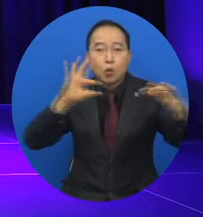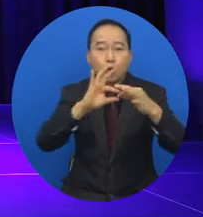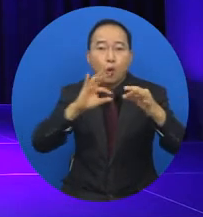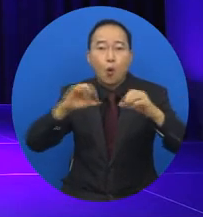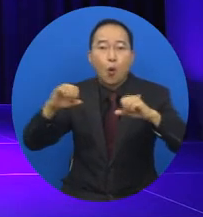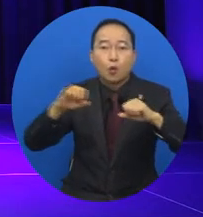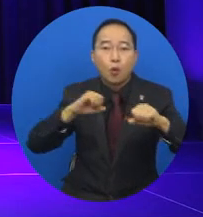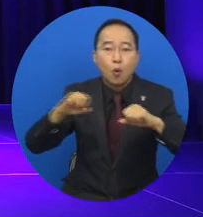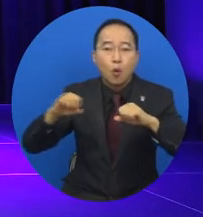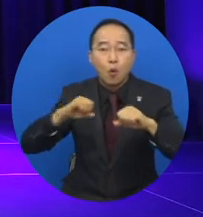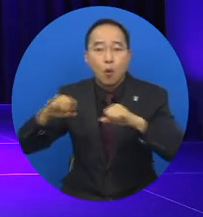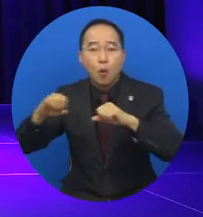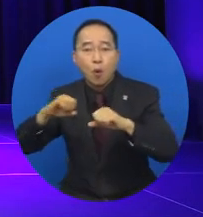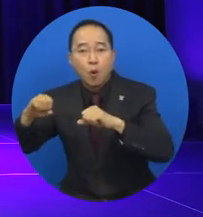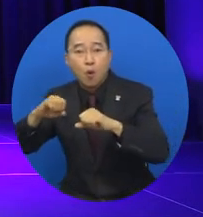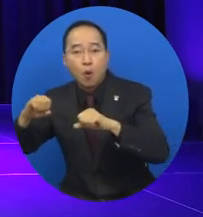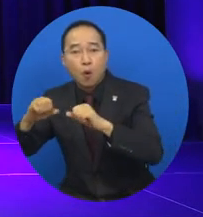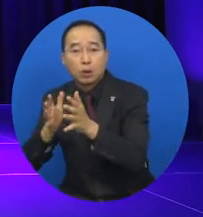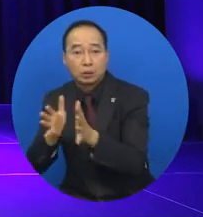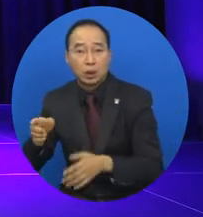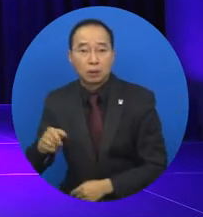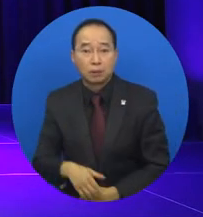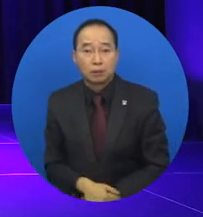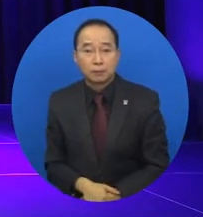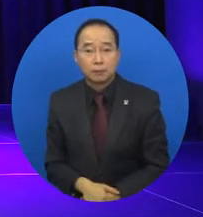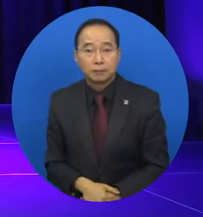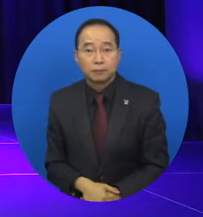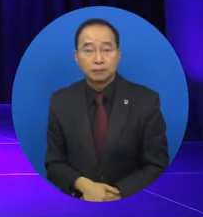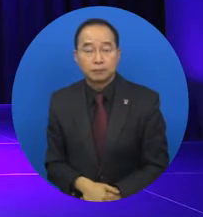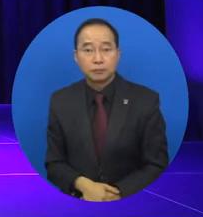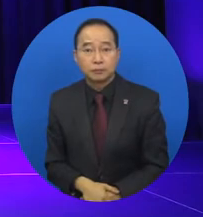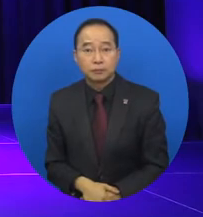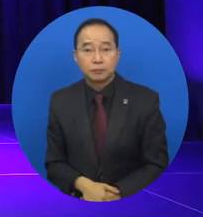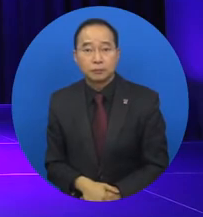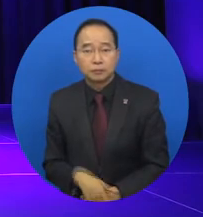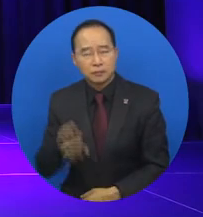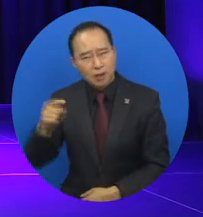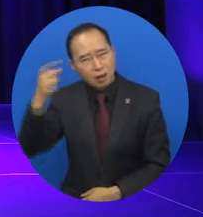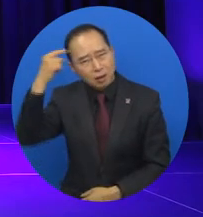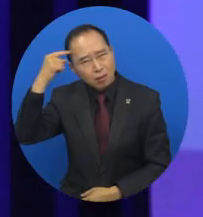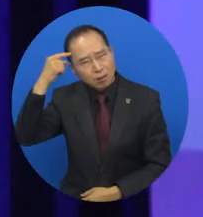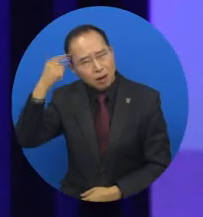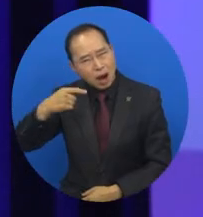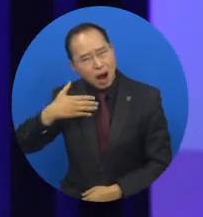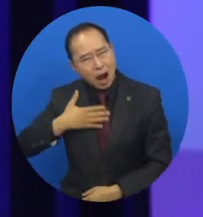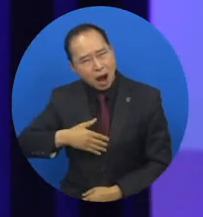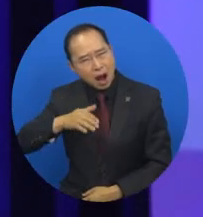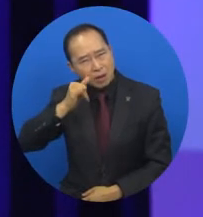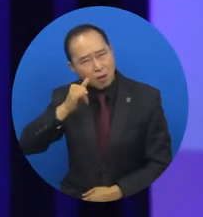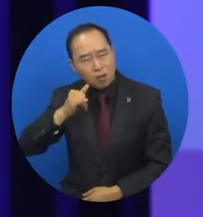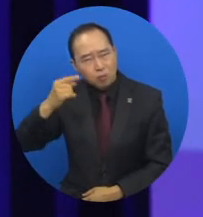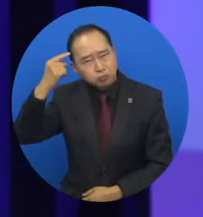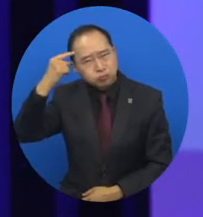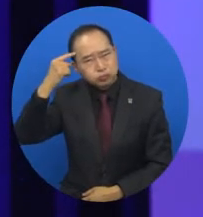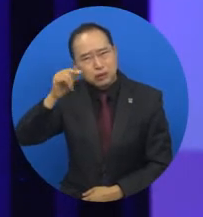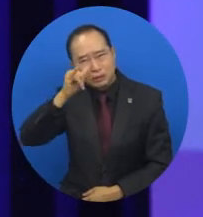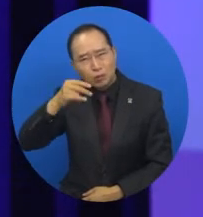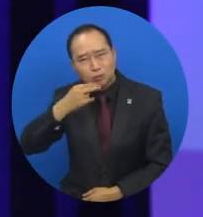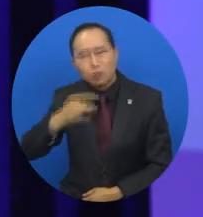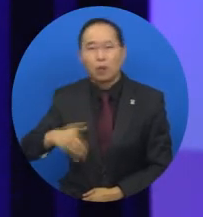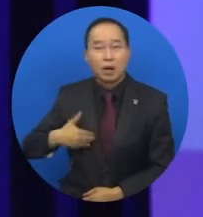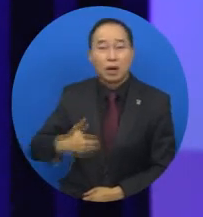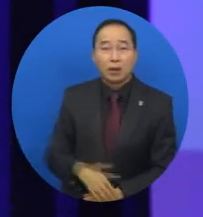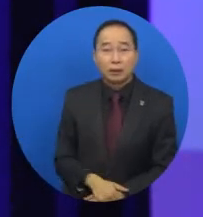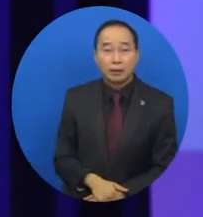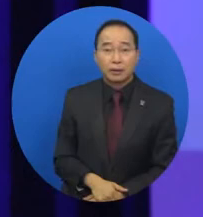그렇게 이 많은 사람들이 각각의 어떤 움직임들을 해내기 시작하고 그들이 인지를 하는지